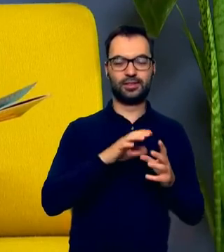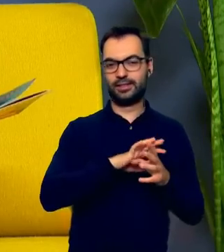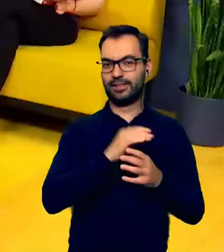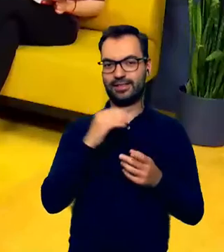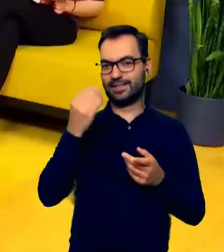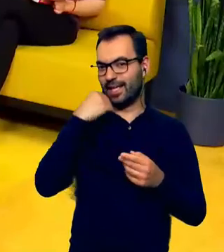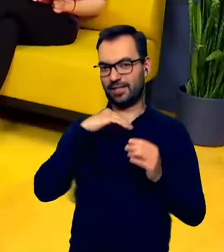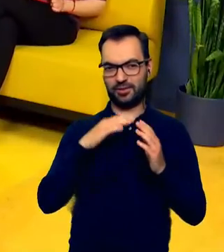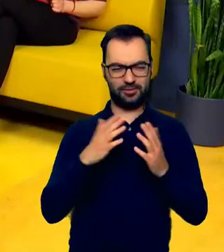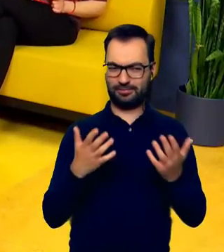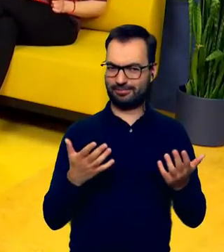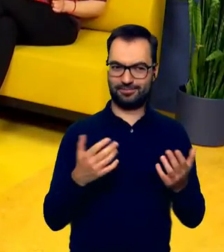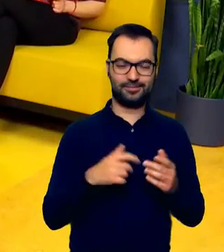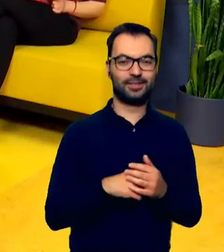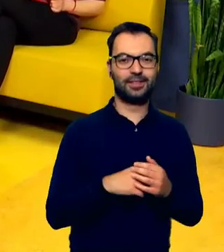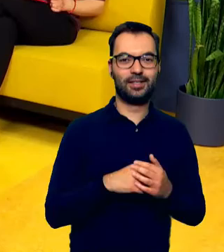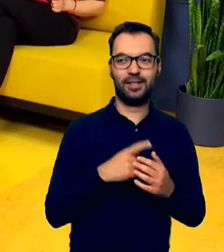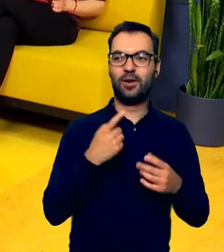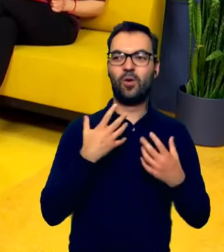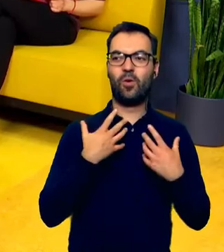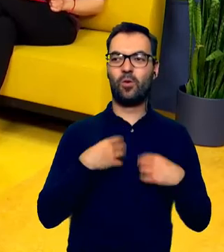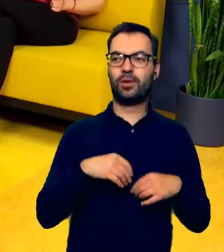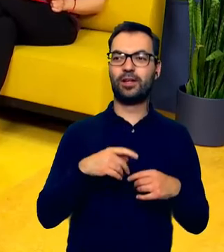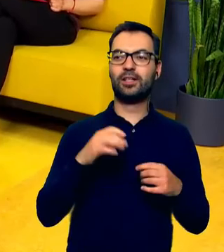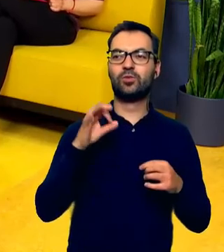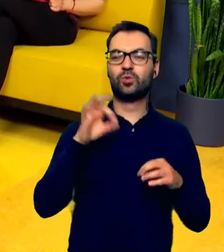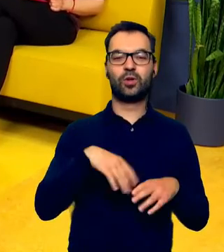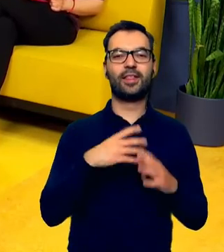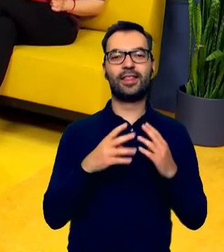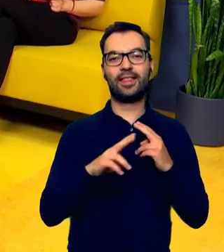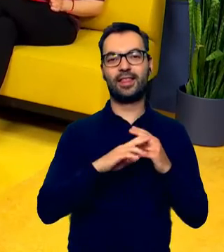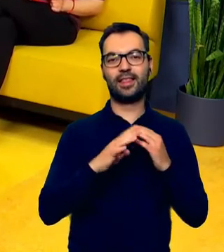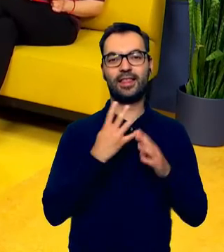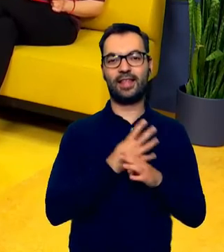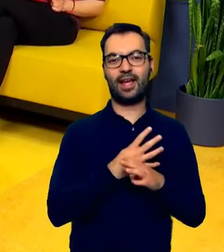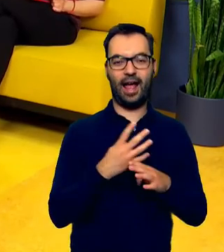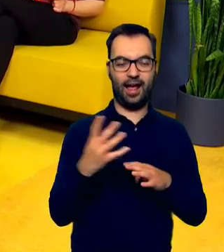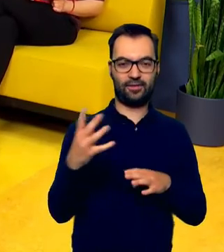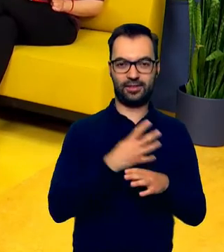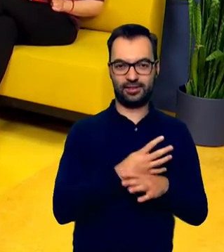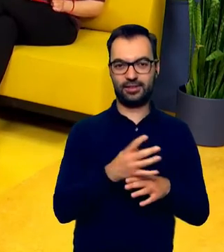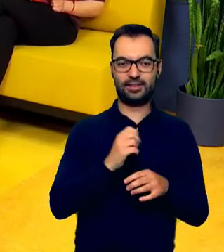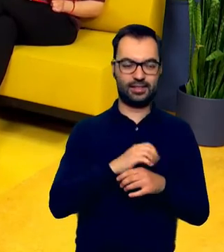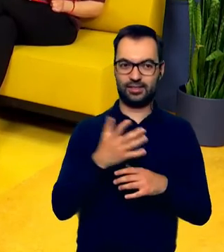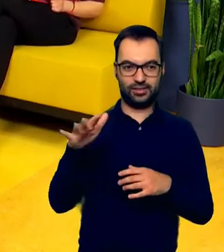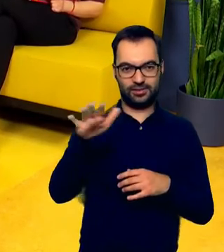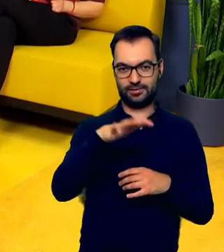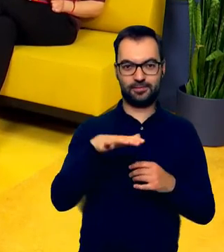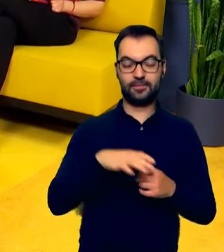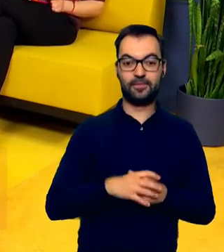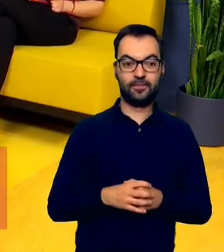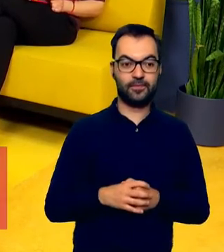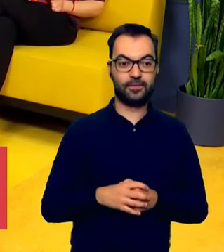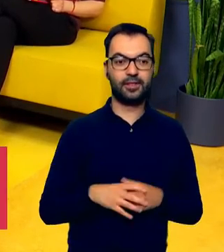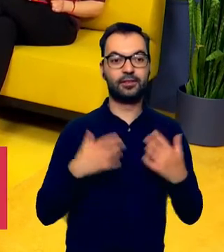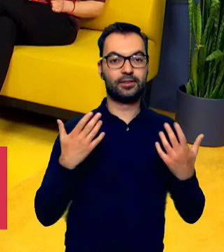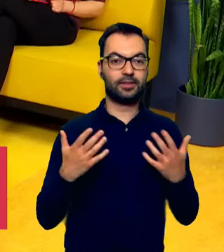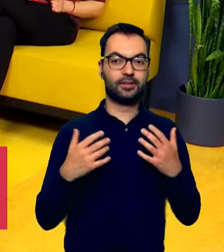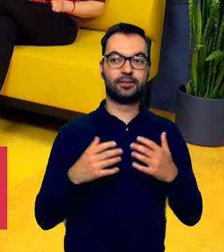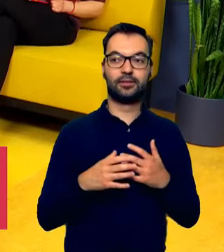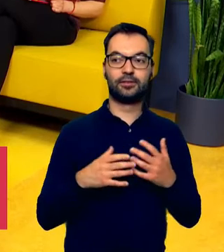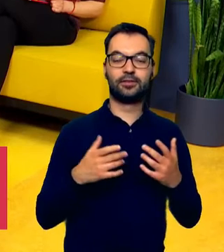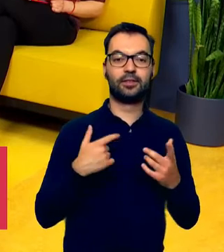dom. Jedyna ulga w tym wyschniętym trawniku, który gdzieś tam, jak rozumiem, wyłania się gdzieś za tych krzaków i tak dalej, i tak